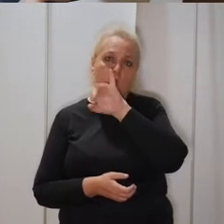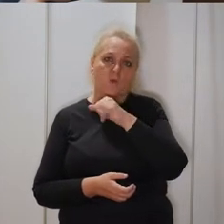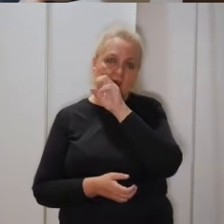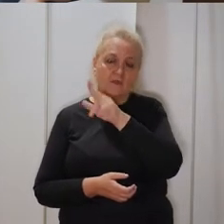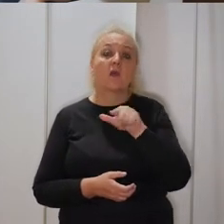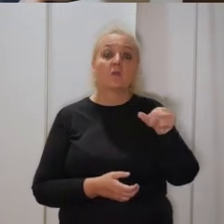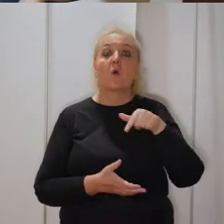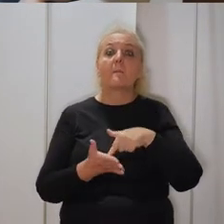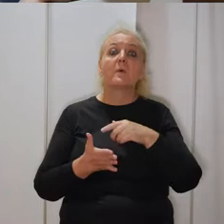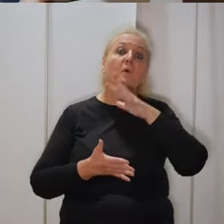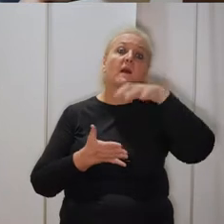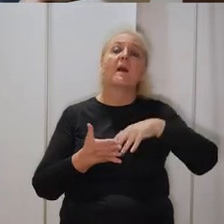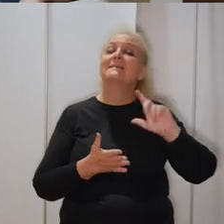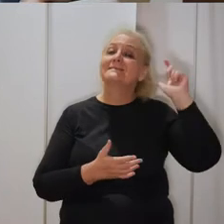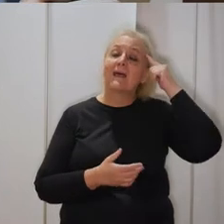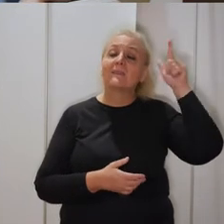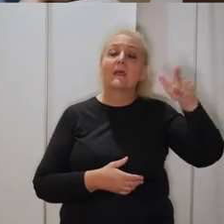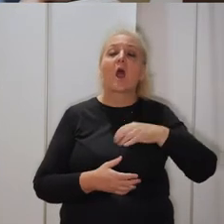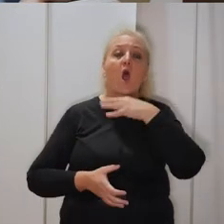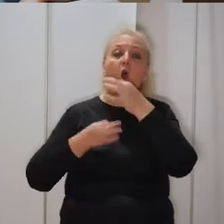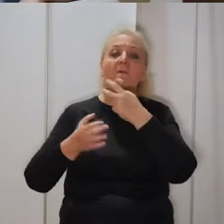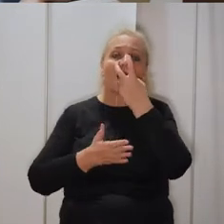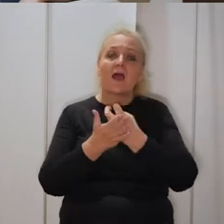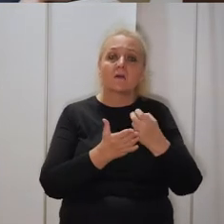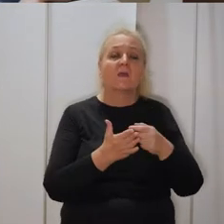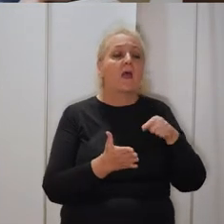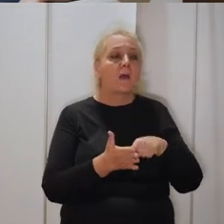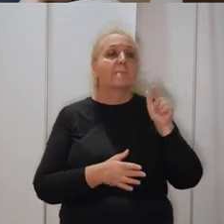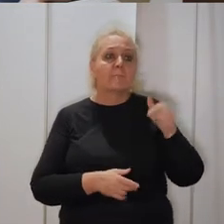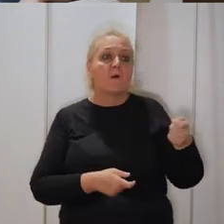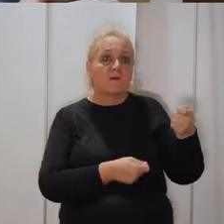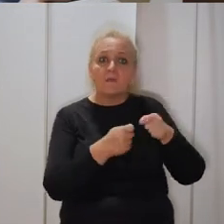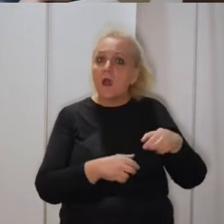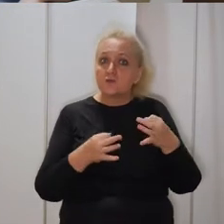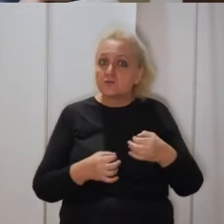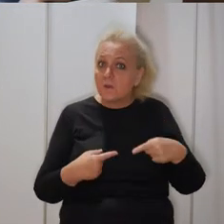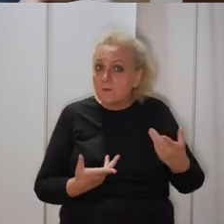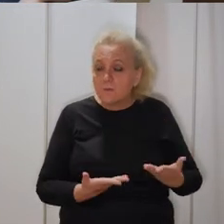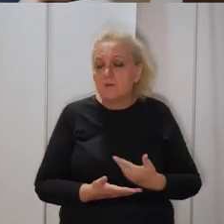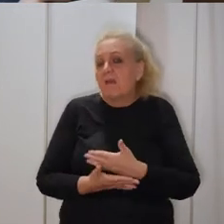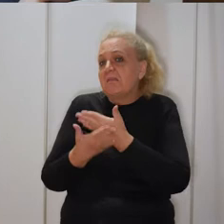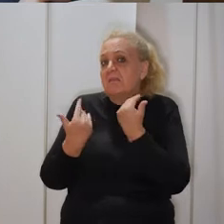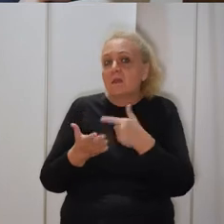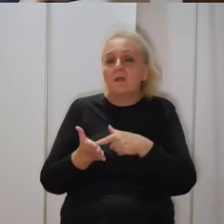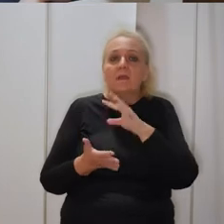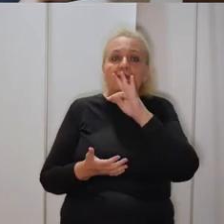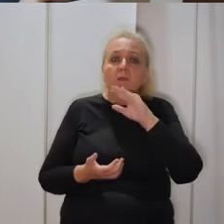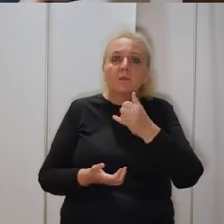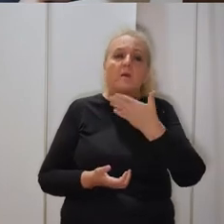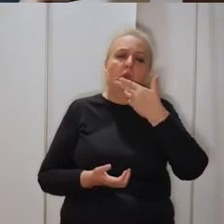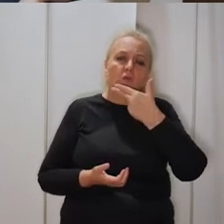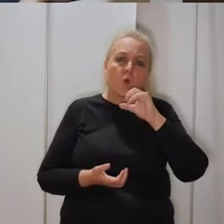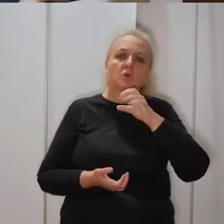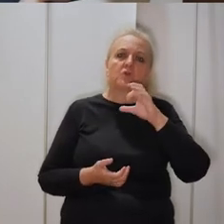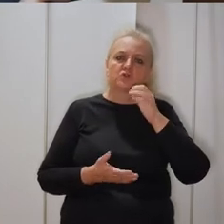opowieści aborcyjne z centrali. Z centrali, która powinna być na targach, chociaż dzisiaj jeszcze jej nie było. Nie wiem, widziałam tylko Timofa, widziałam Nonstop